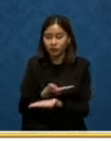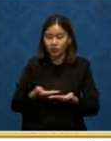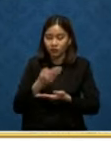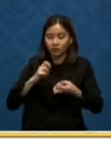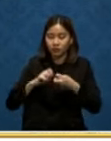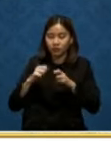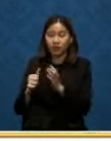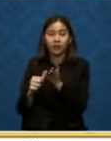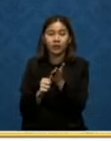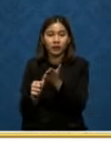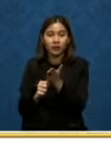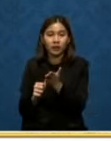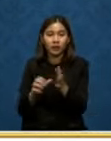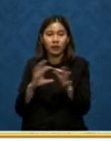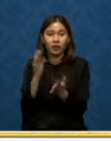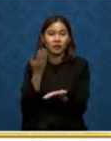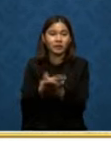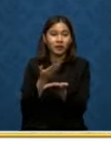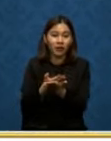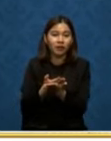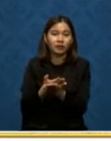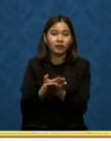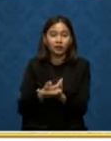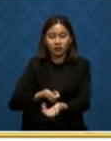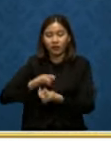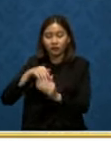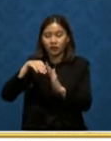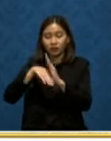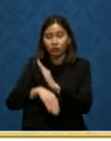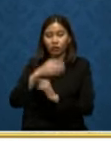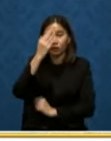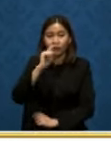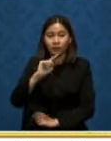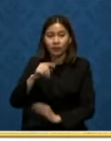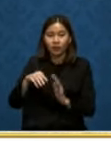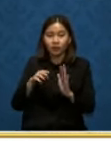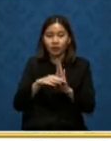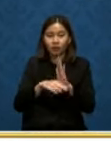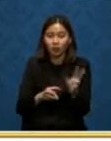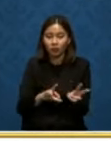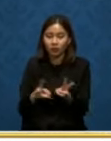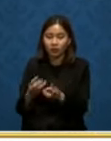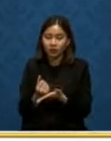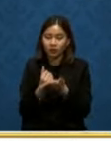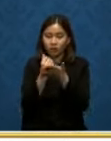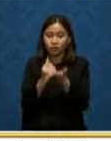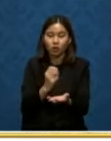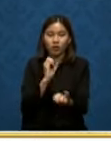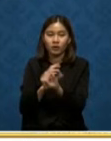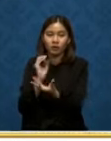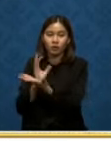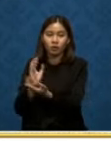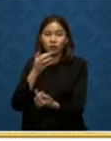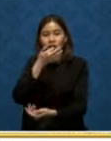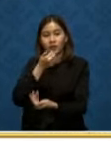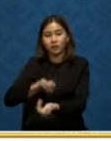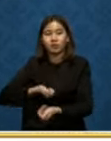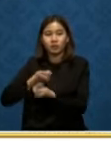ไขปัญหาราคาผลเกษตรตกต่ำเพื่อเป็นแนวทางในการแก้ไขปัญหาเยียวยาความเสียหายของเกษตรกร